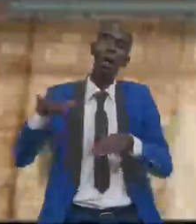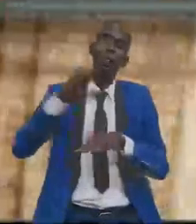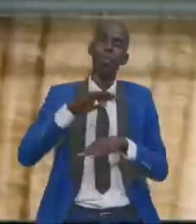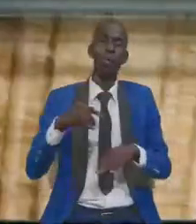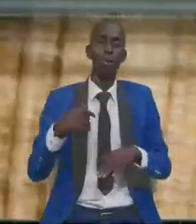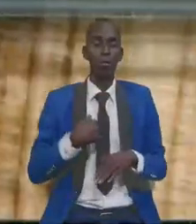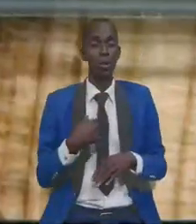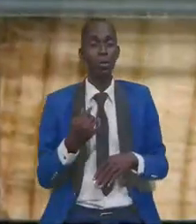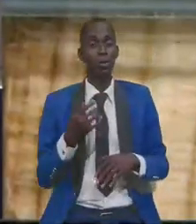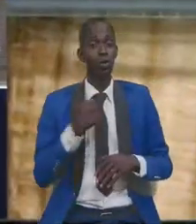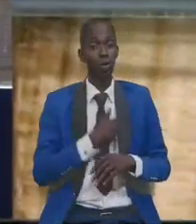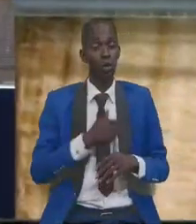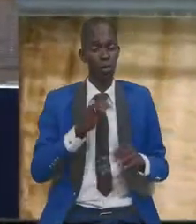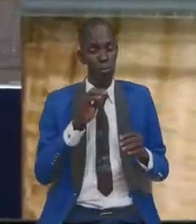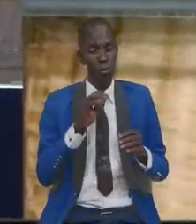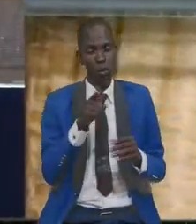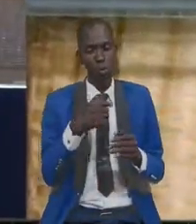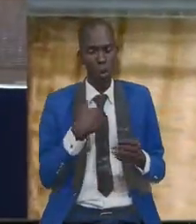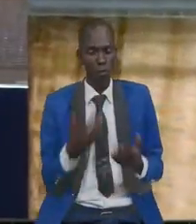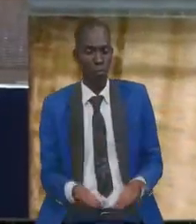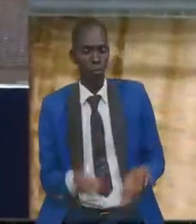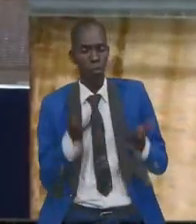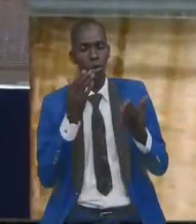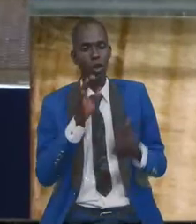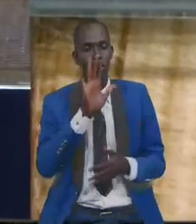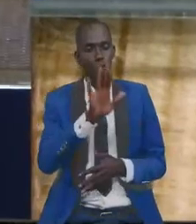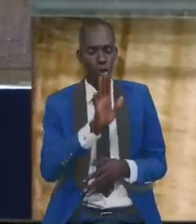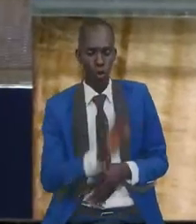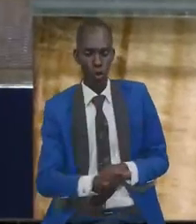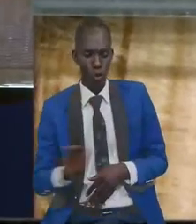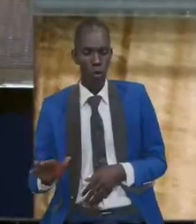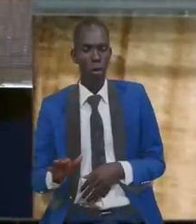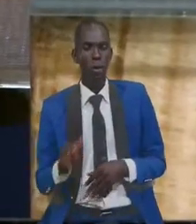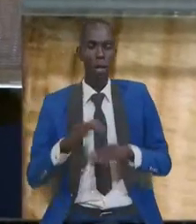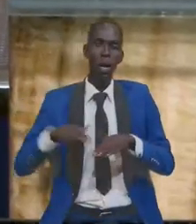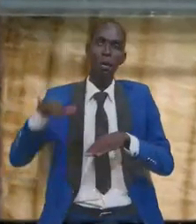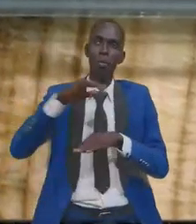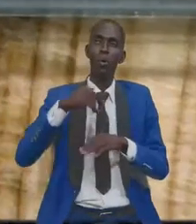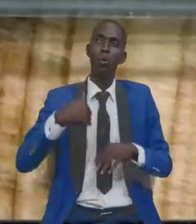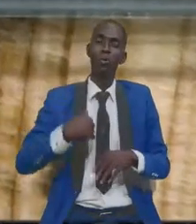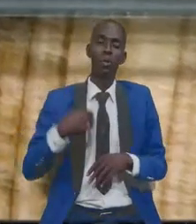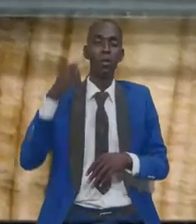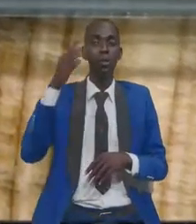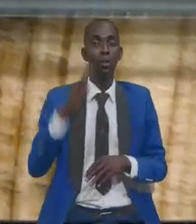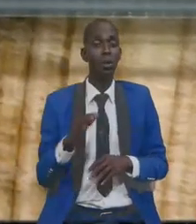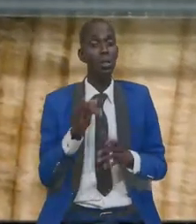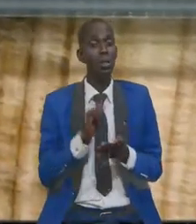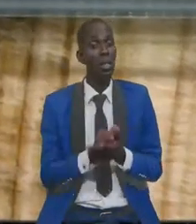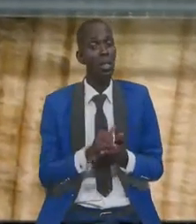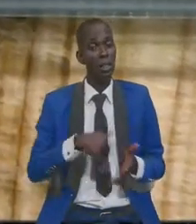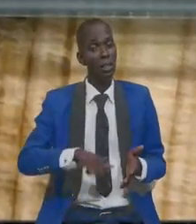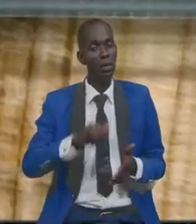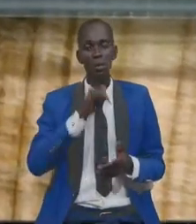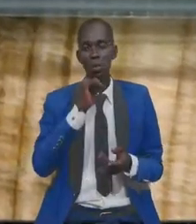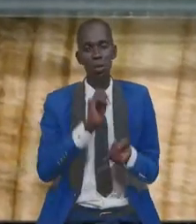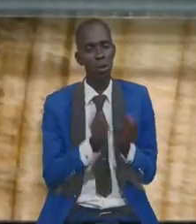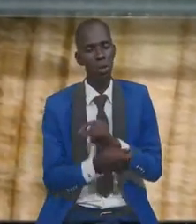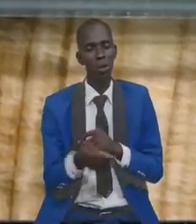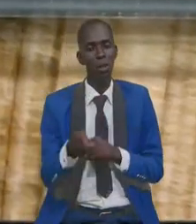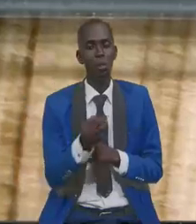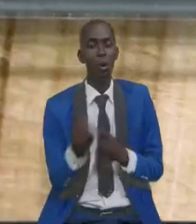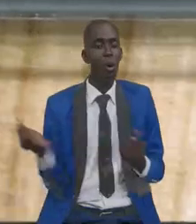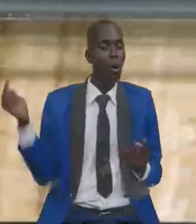sacrifice de Dieu et méprise le sacrifice de Dieu. Cela n'a pas changé jusqu'à ce que le jugement de Dieu est descendu sur